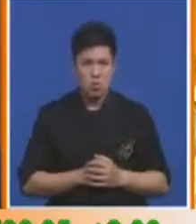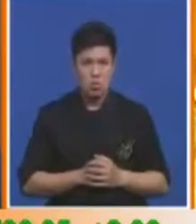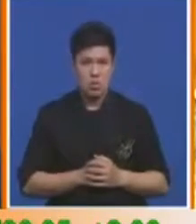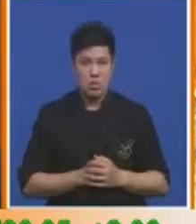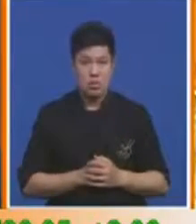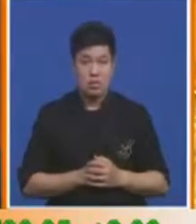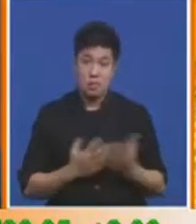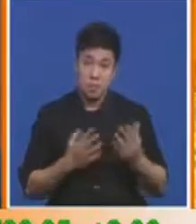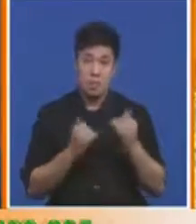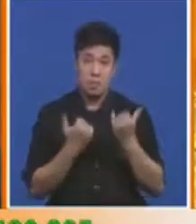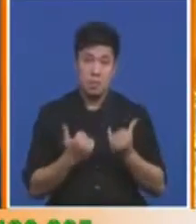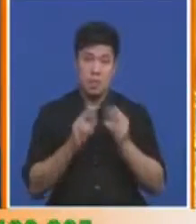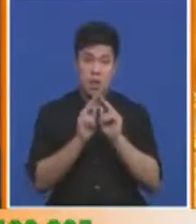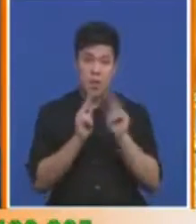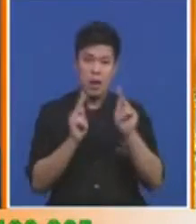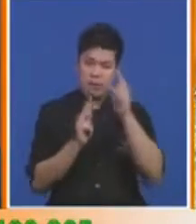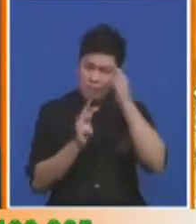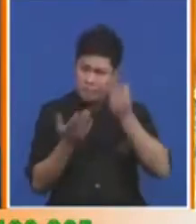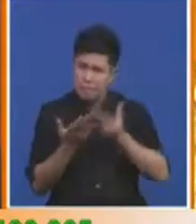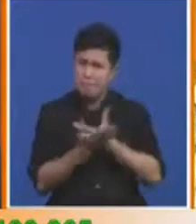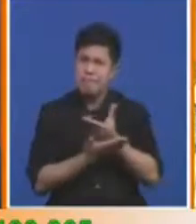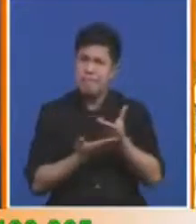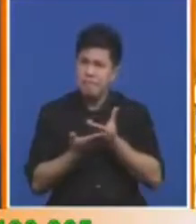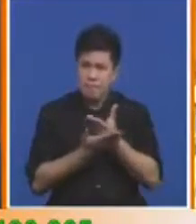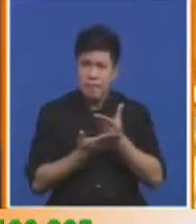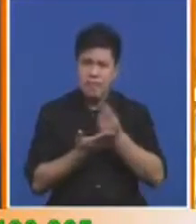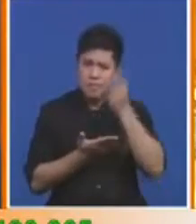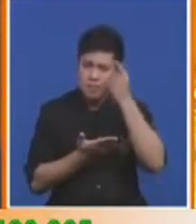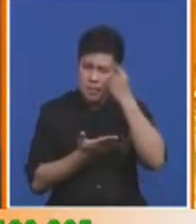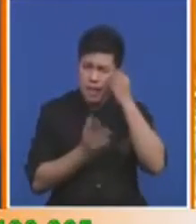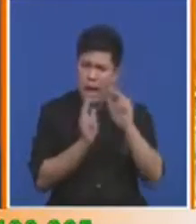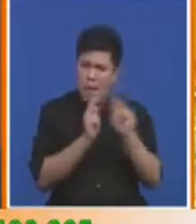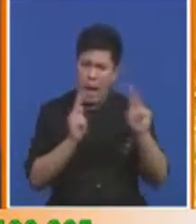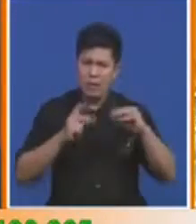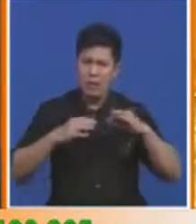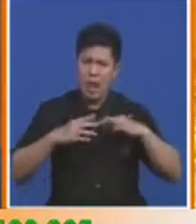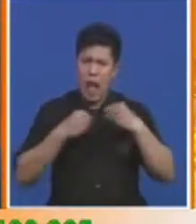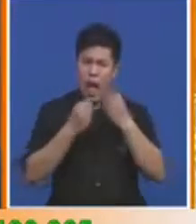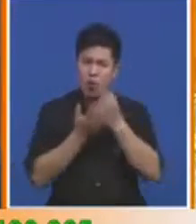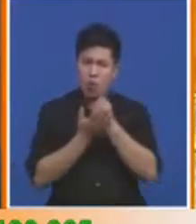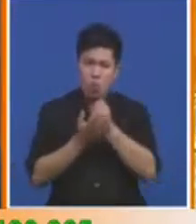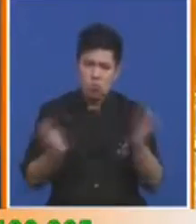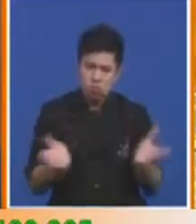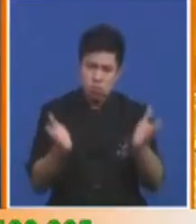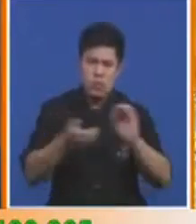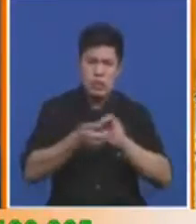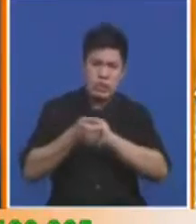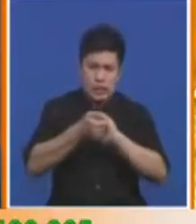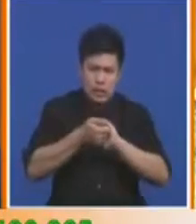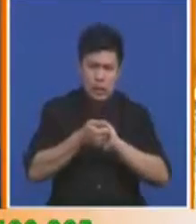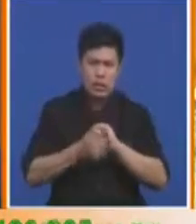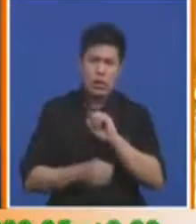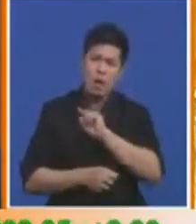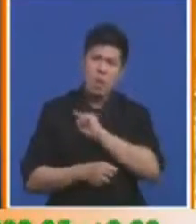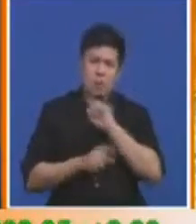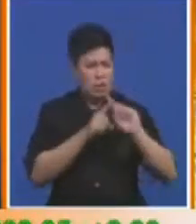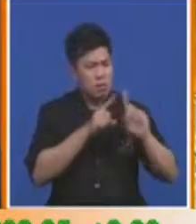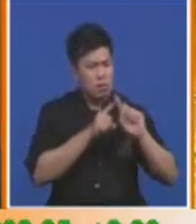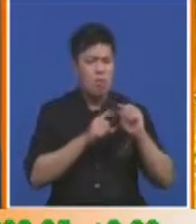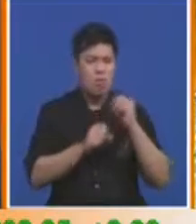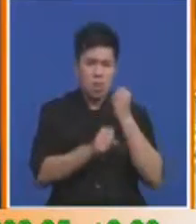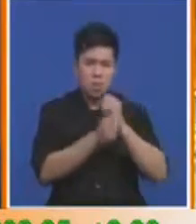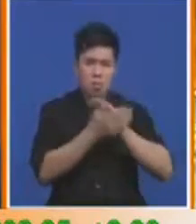าธิการก็พิจารณาเรื่องคณะกรรมการอิสระเพื่อสร้างความปรองดองแห่งชาติแล้วก็อำนาจหน้าที่หลักเสร็จแล้วก็เหลือแต่ร